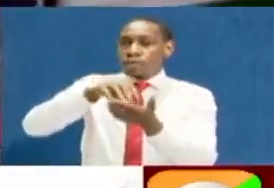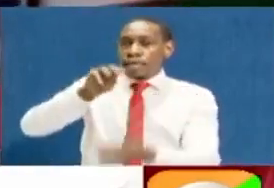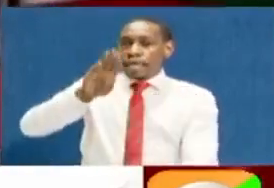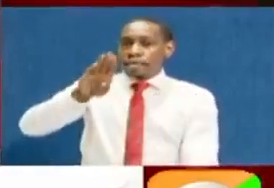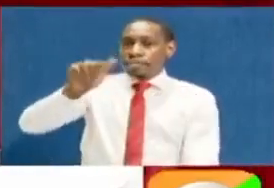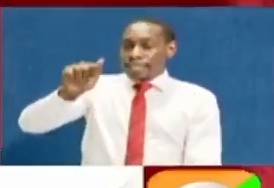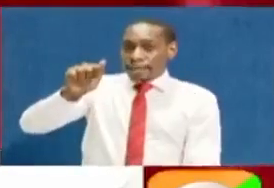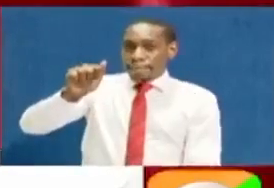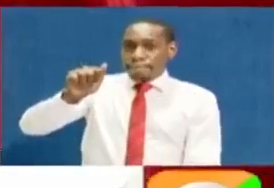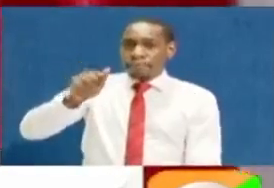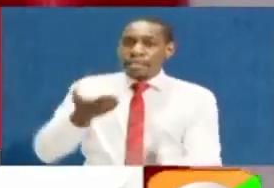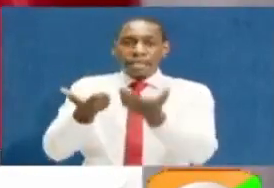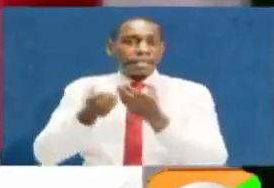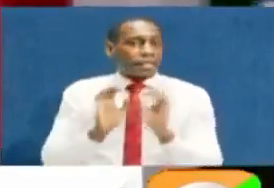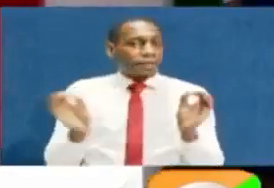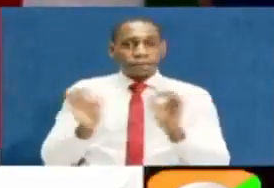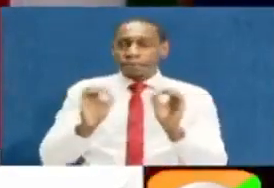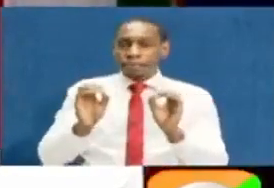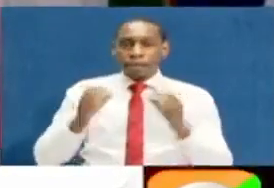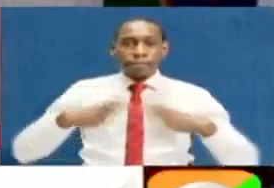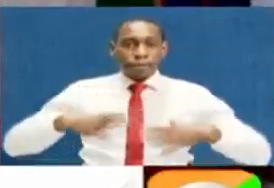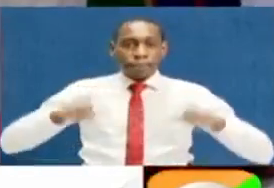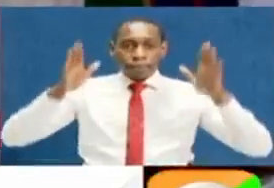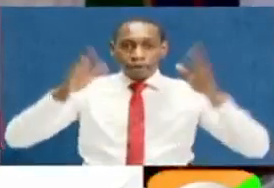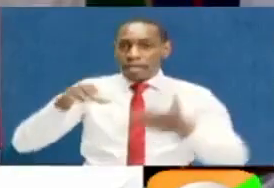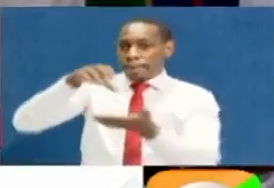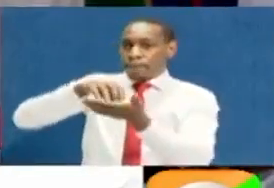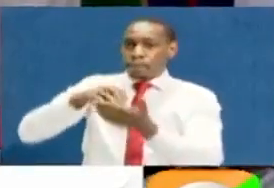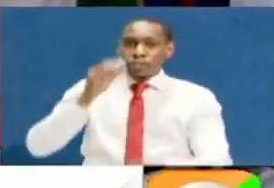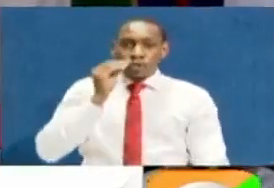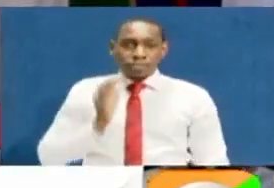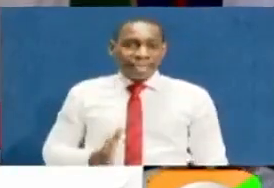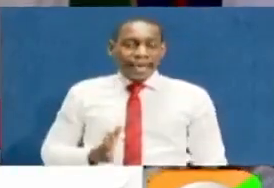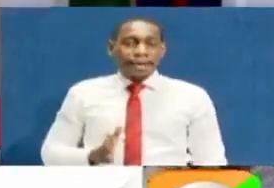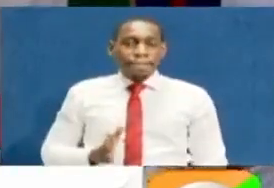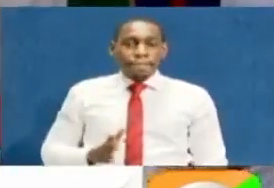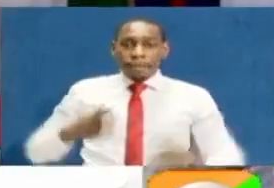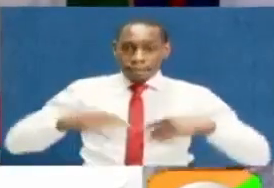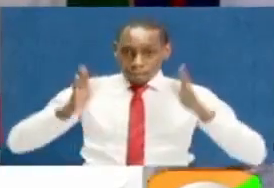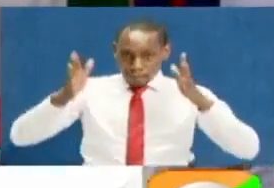ya MCA, hana haja na kiti ya speaker.